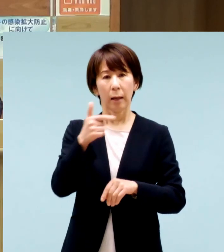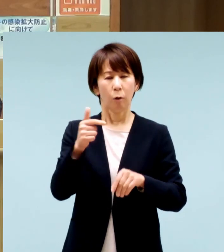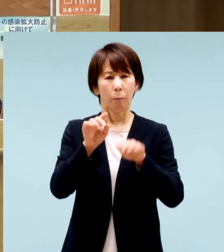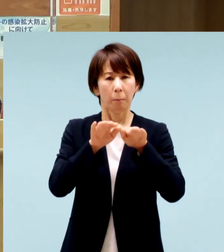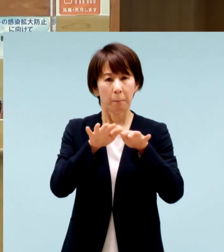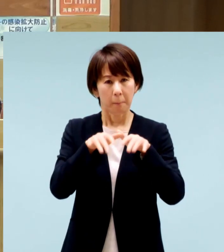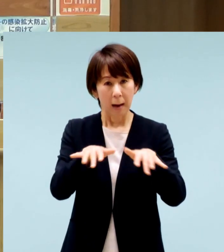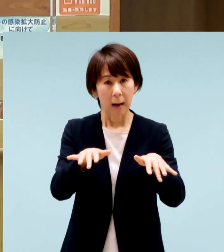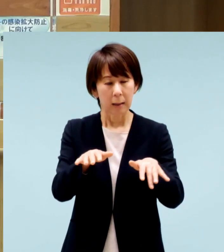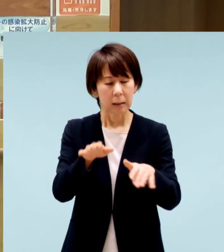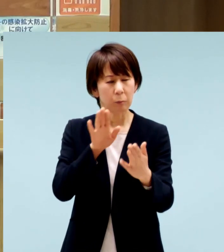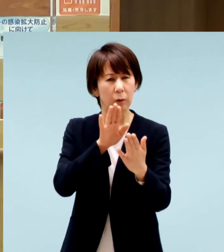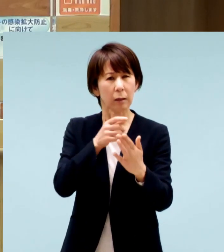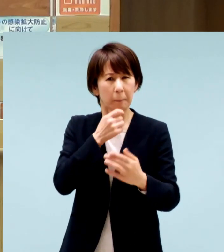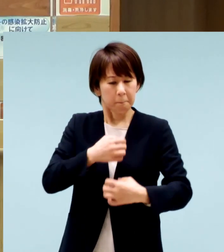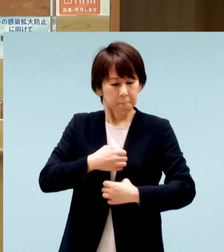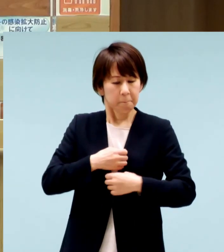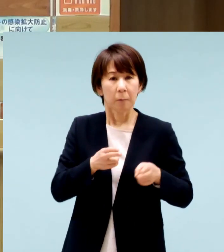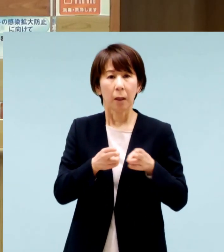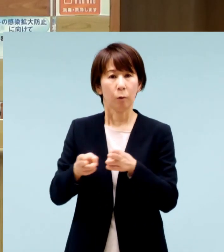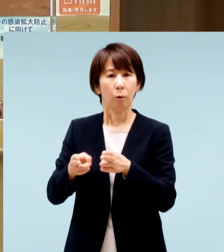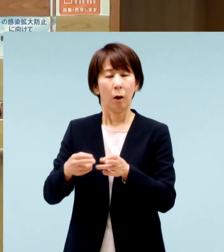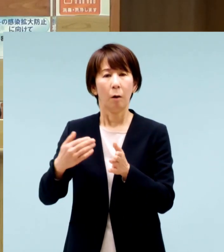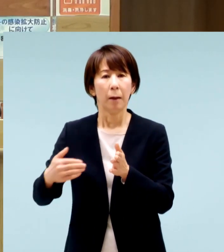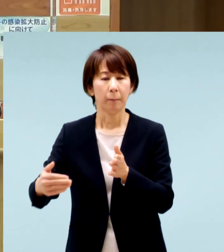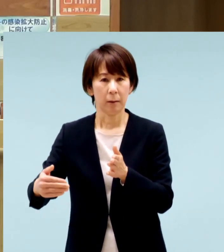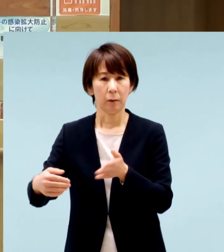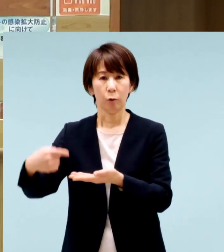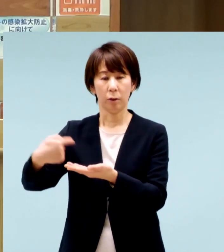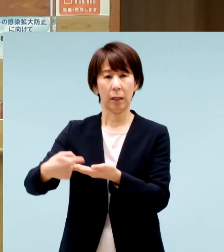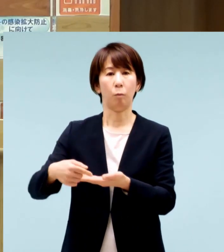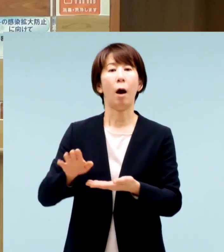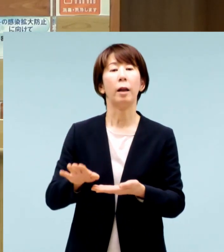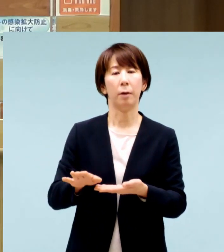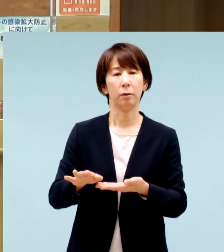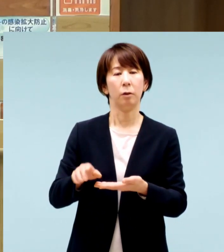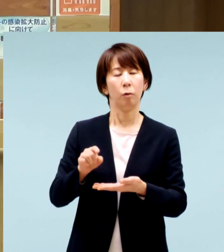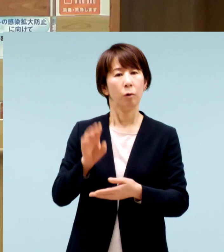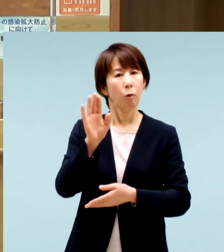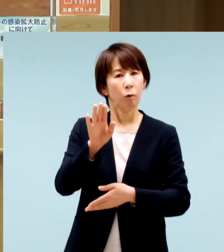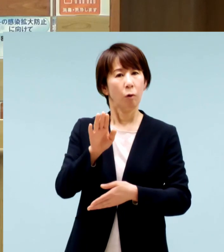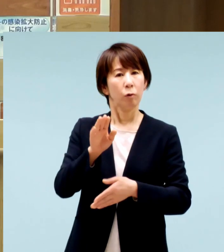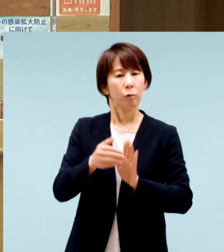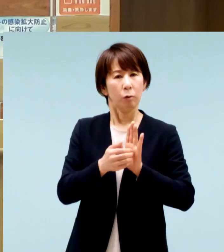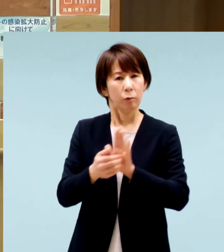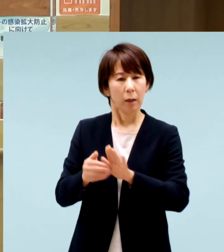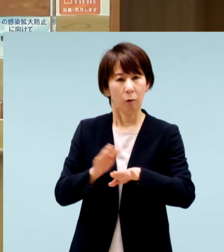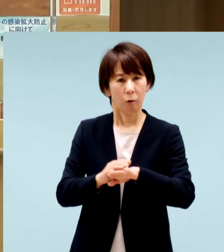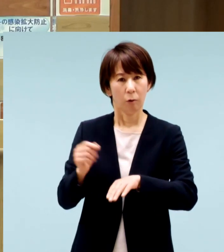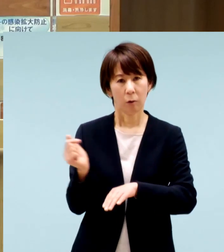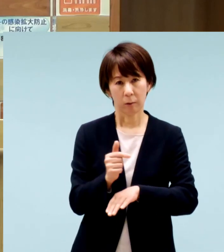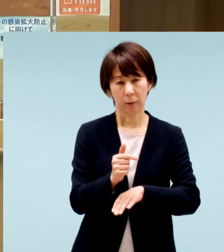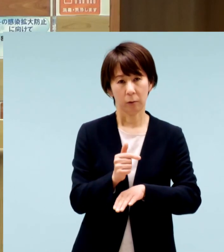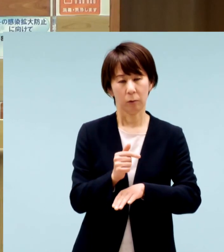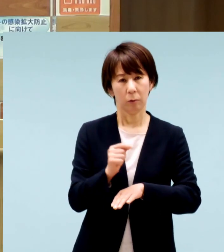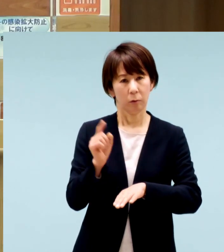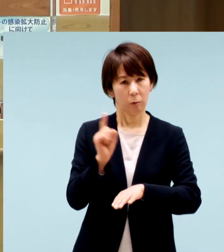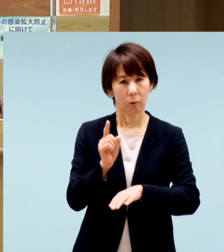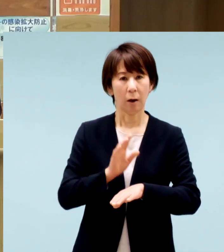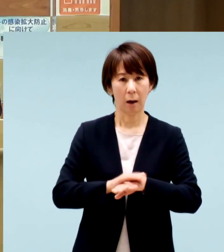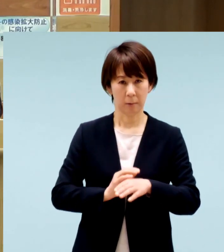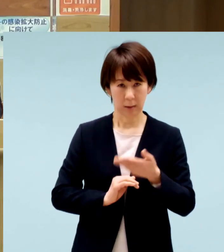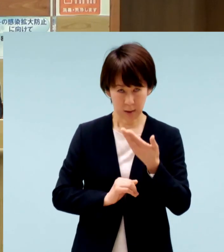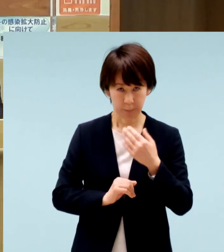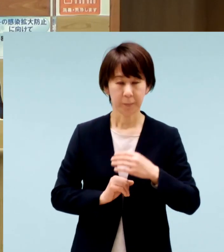再拡大を想定した準備をどう加速させていくお考えなのか、お聞かせください。 はい。これは第三者認